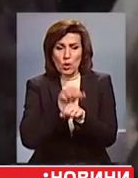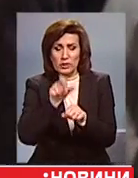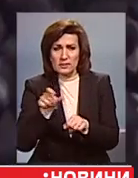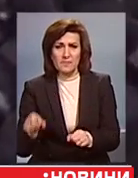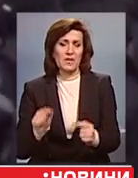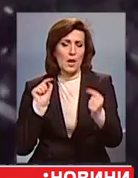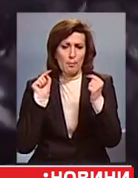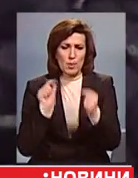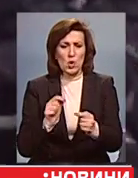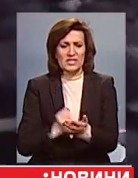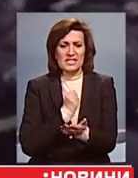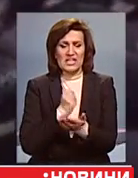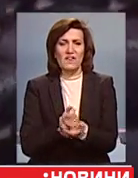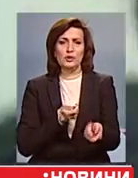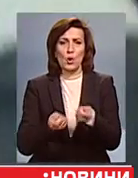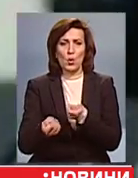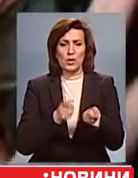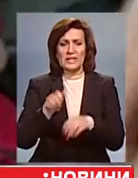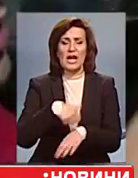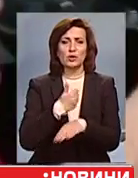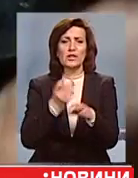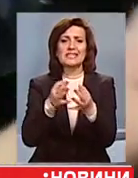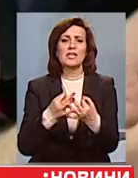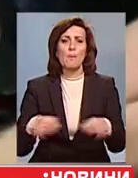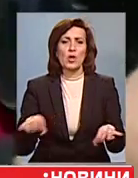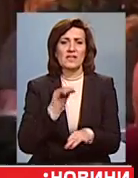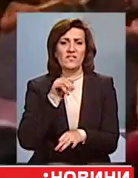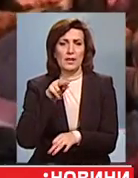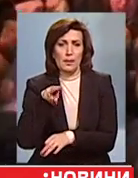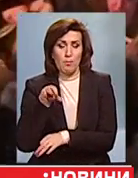протестувальники виступали проти затвердження уряду на чолі з демократом Павлом